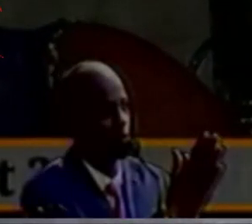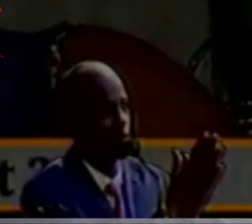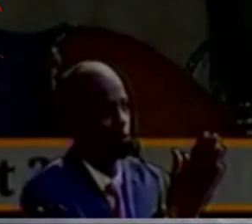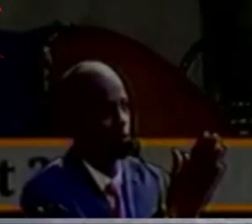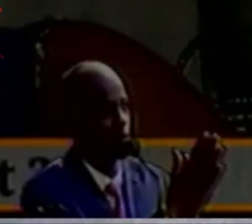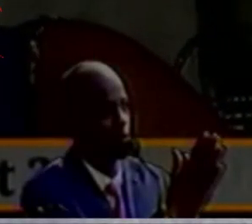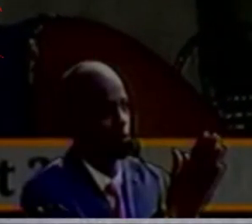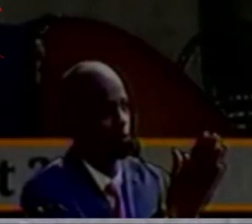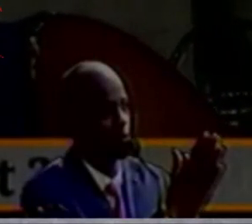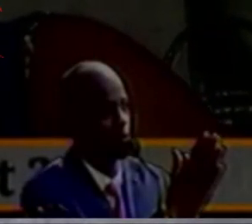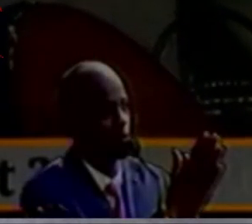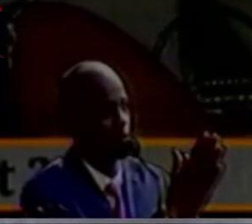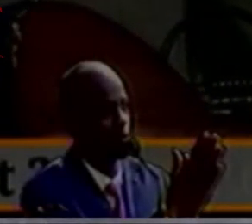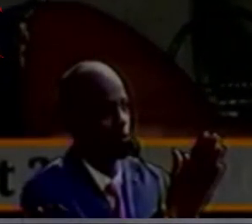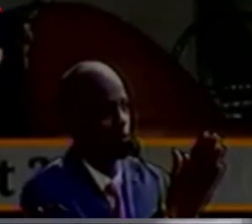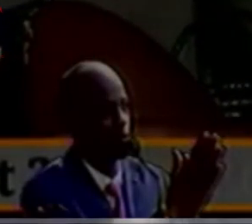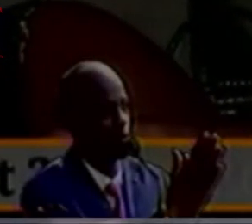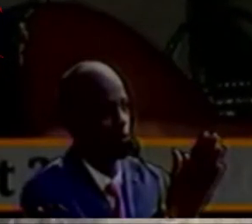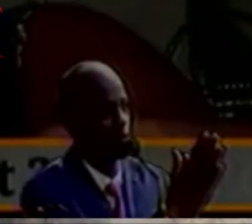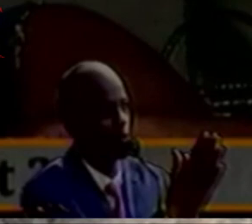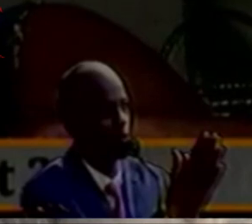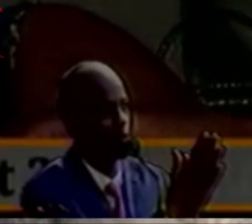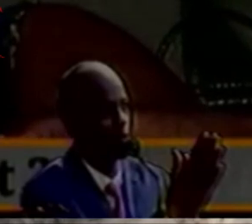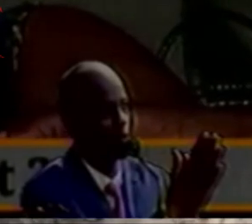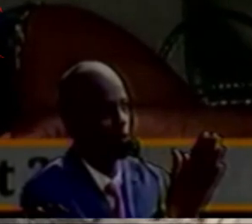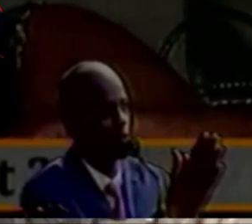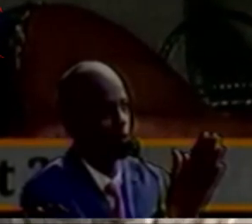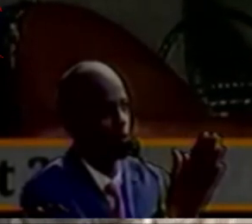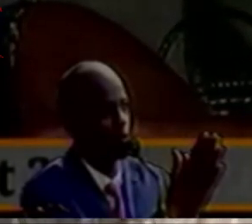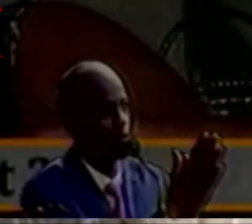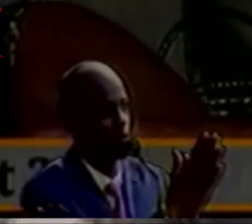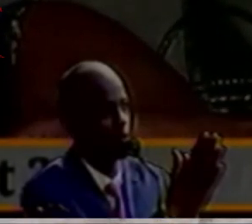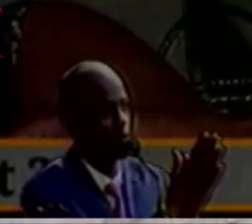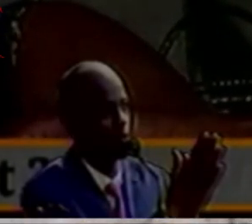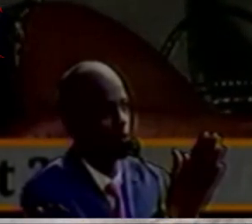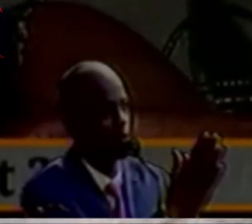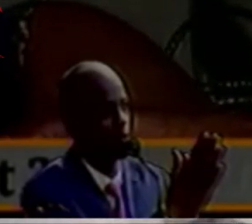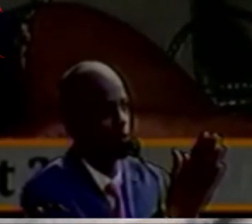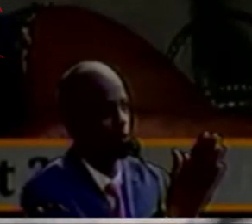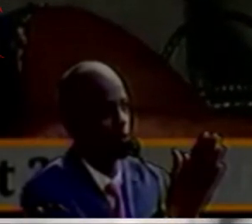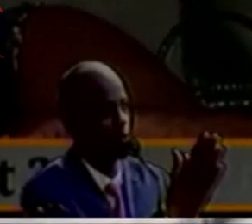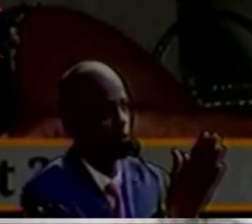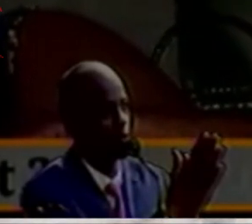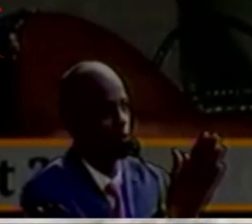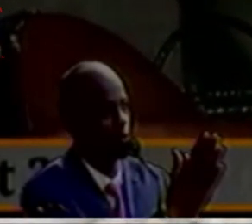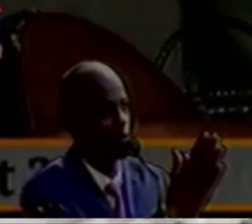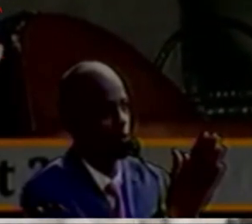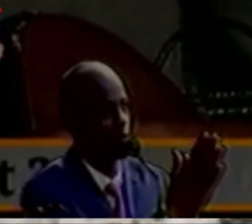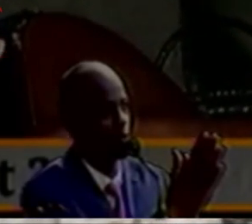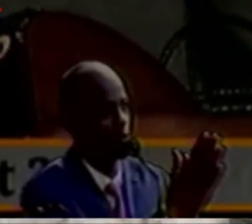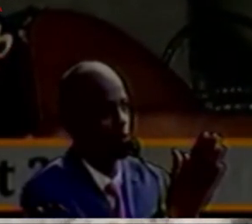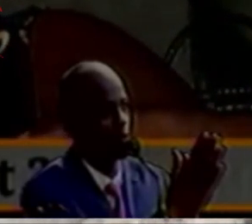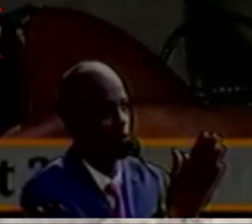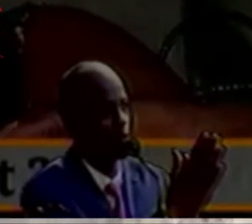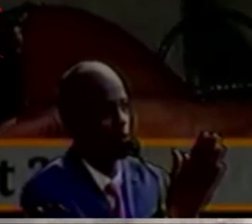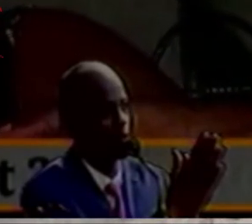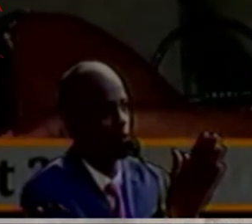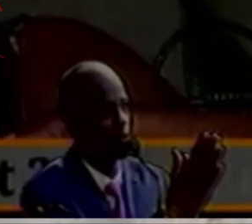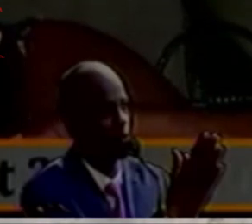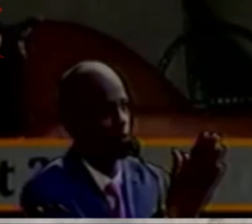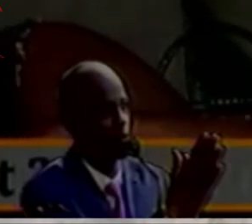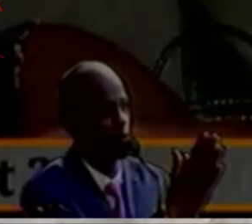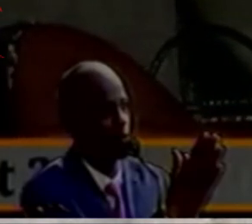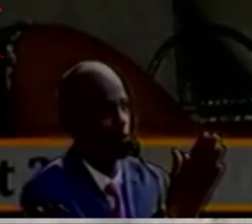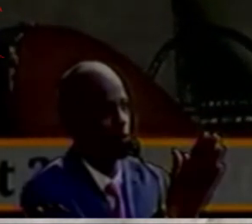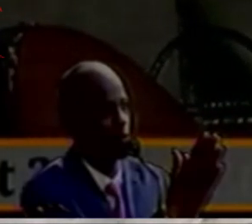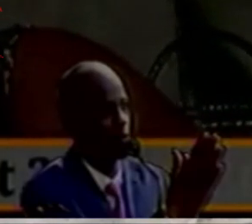$150, $30 ou bay $30. Mais des fois, il y a des gens qui ne peuvent pas faire de pour $25 ou bay ou la vie a dit. Bah, il n'y a pas facile. Mais quand il